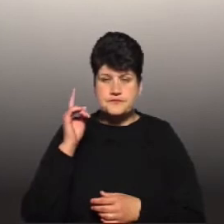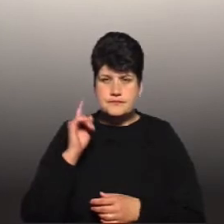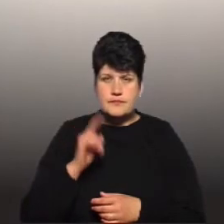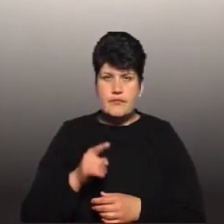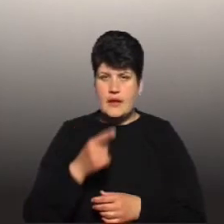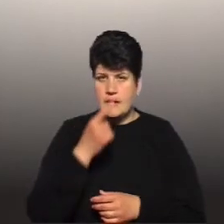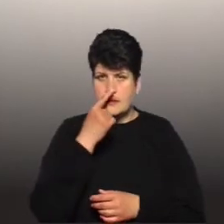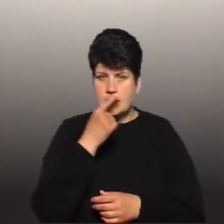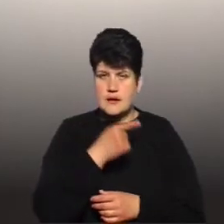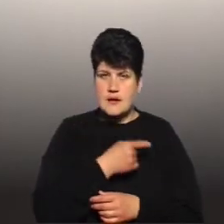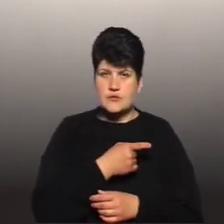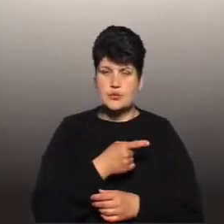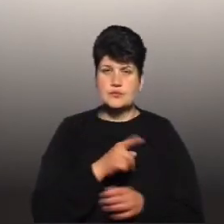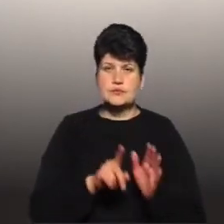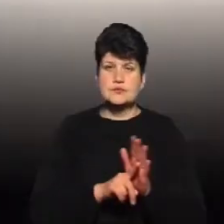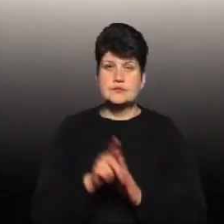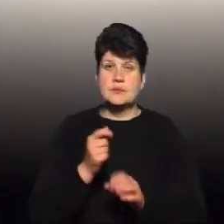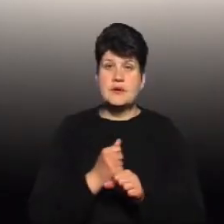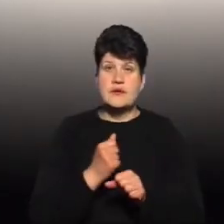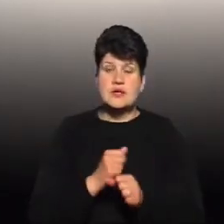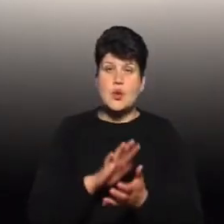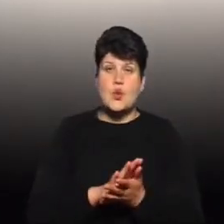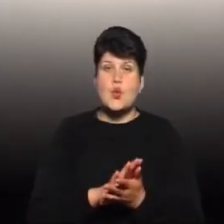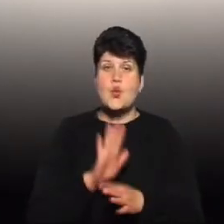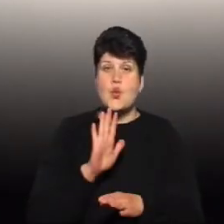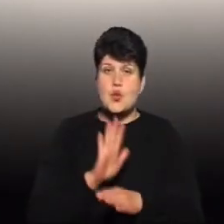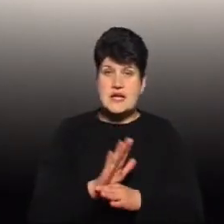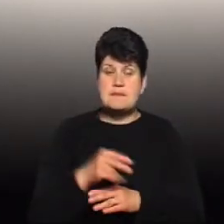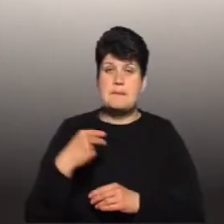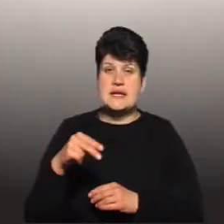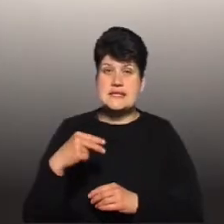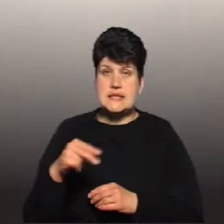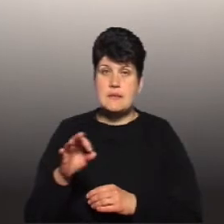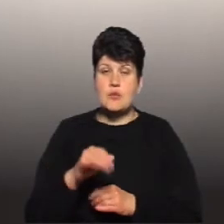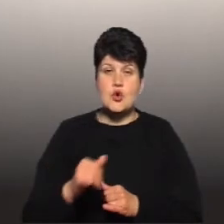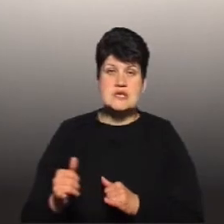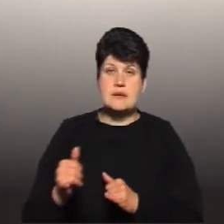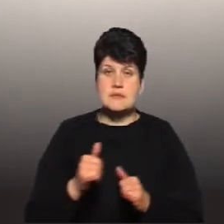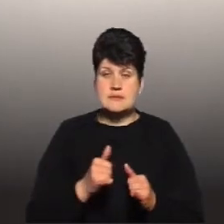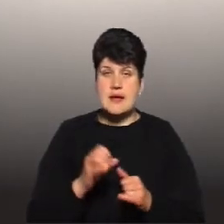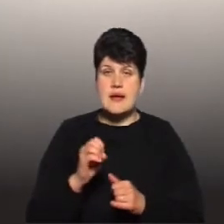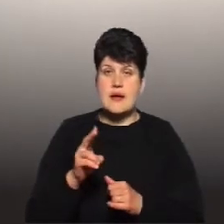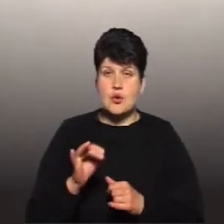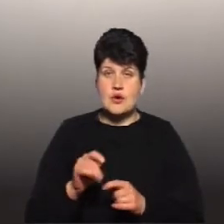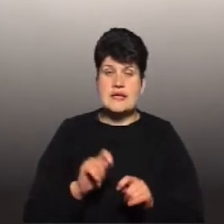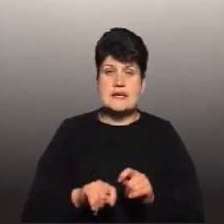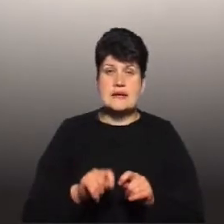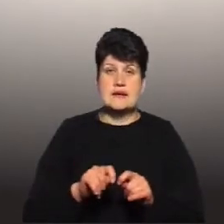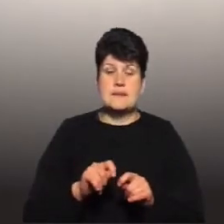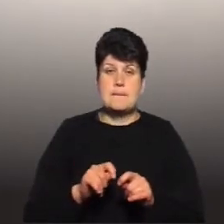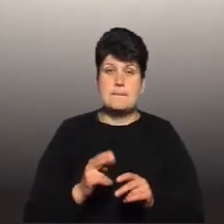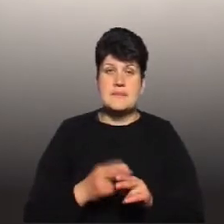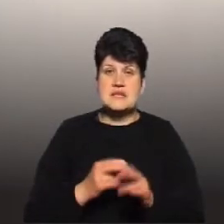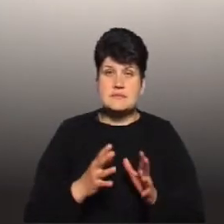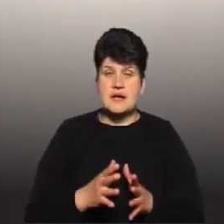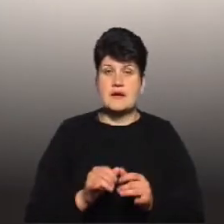набрав чинності указ президента про забезпечення екологічної безпеки. І в розвиток, і на